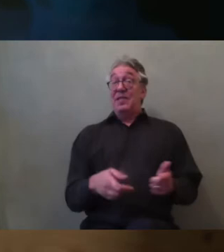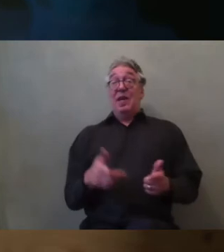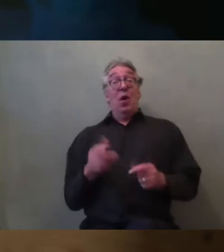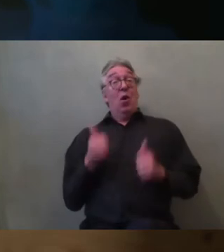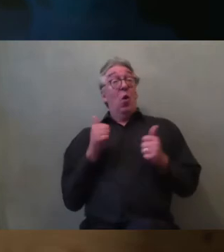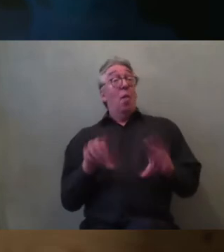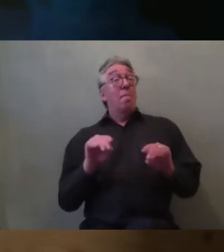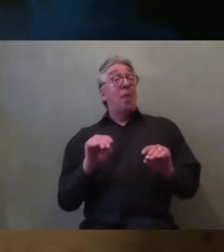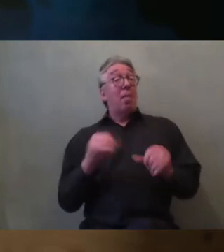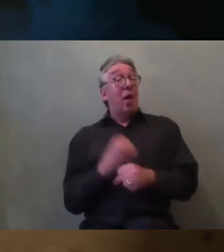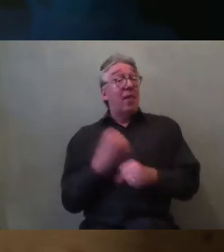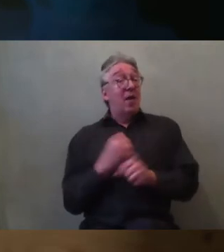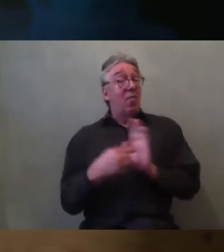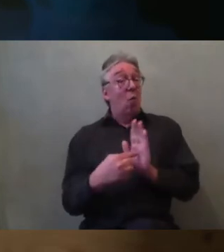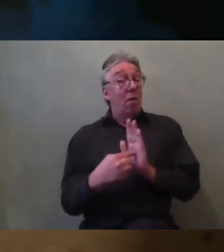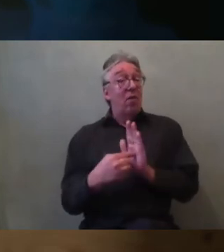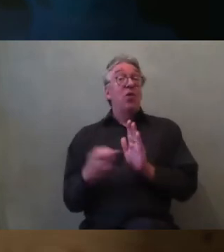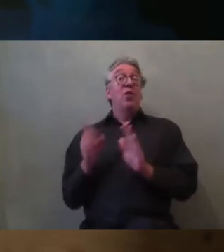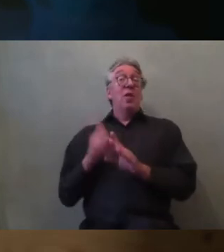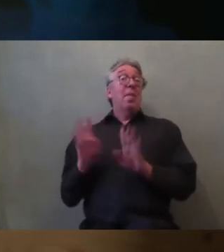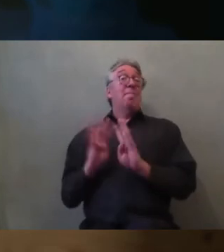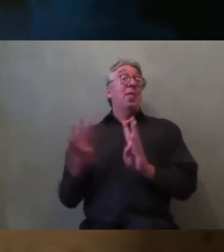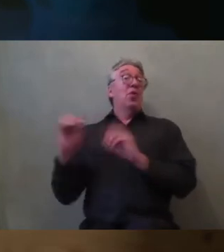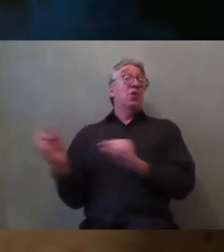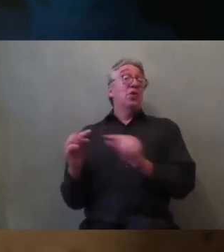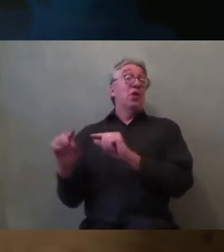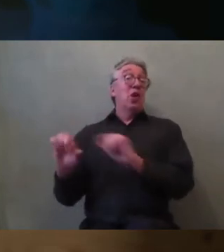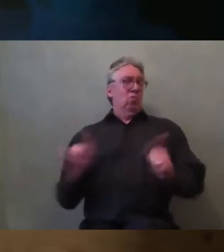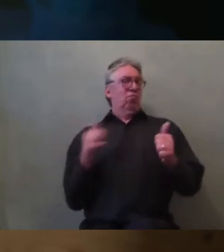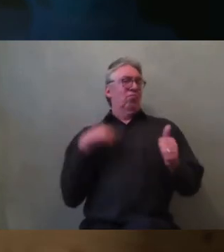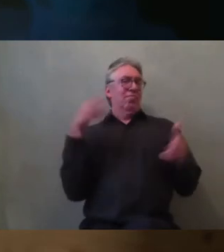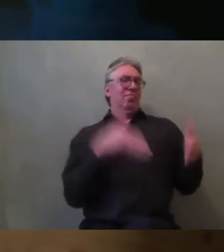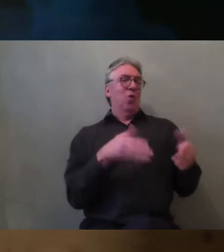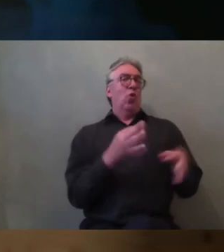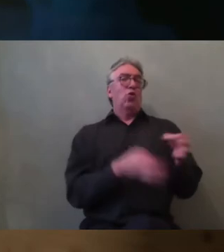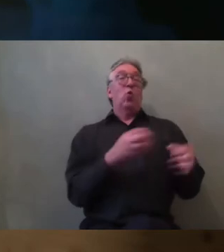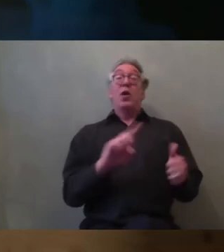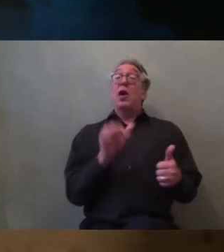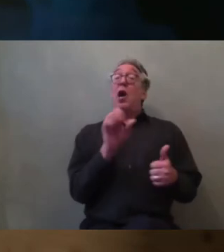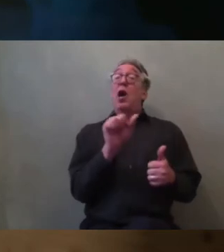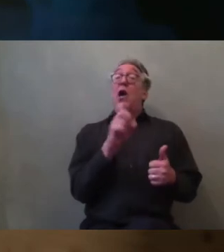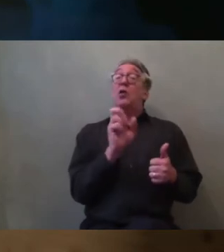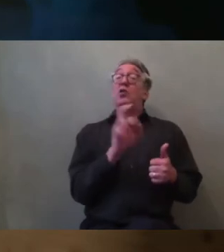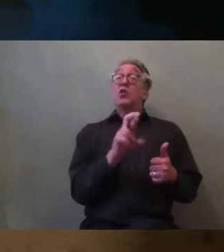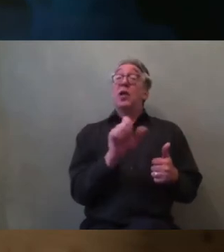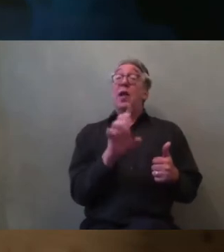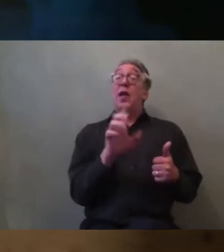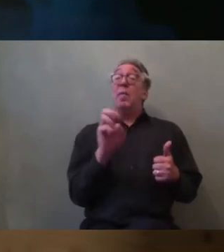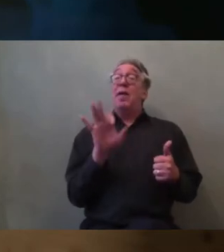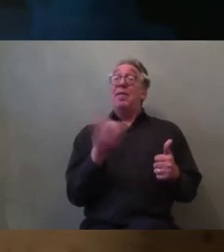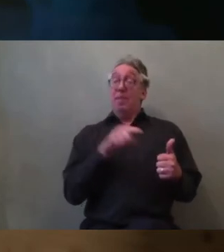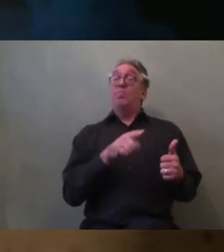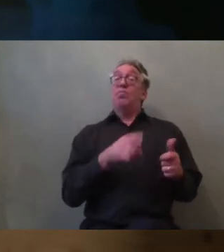beginnen met onderzoek. Want er is eerder een motie aangenomen, de motie Ascher-Ellemeet, om inzichtelijk te maken hoe toegankelijk is